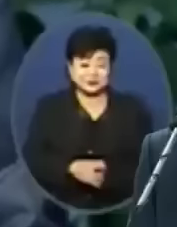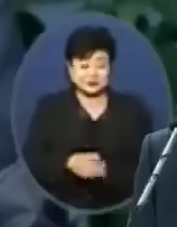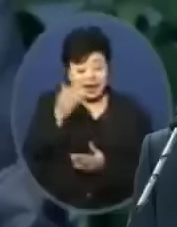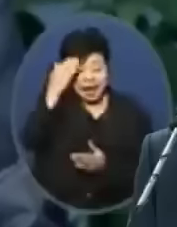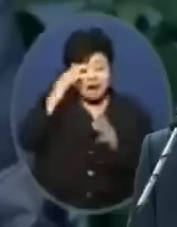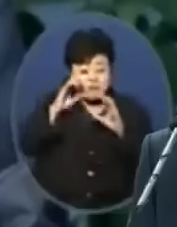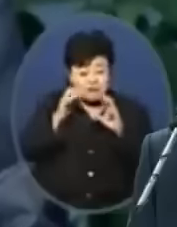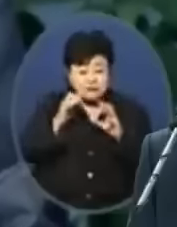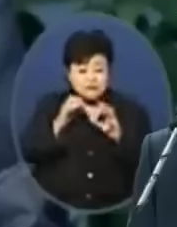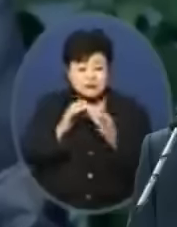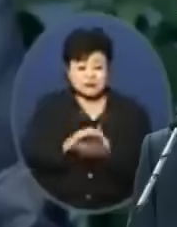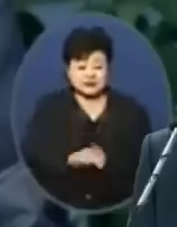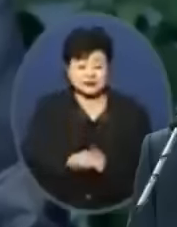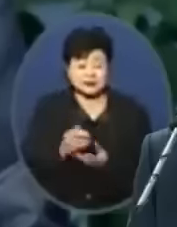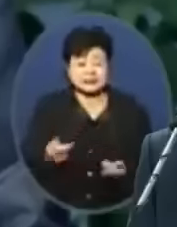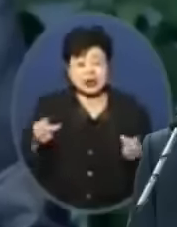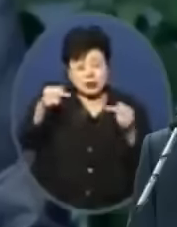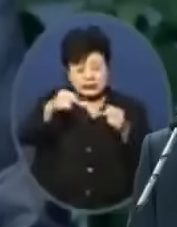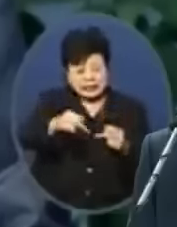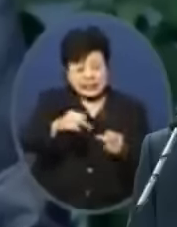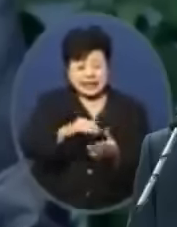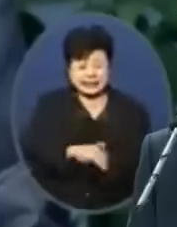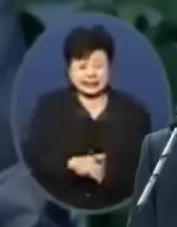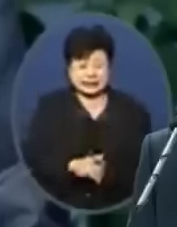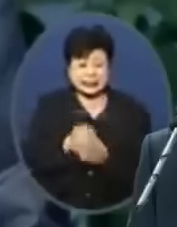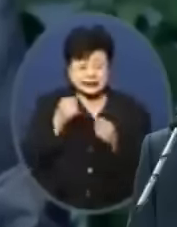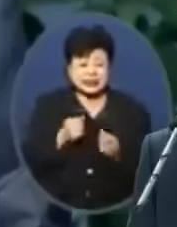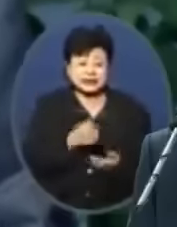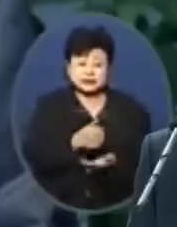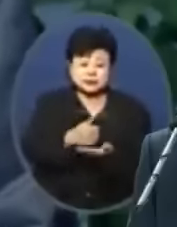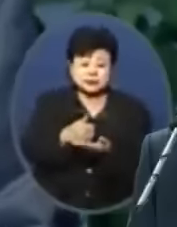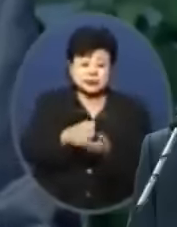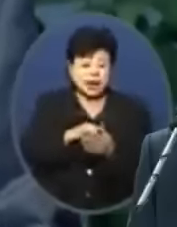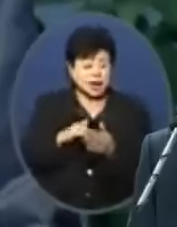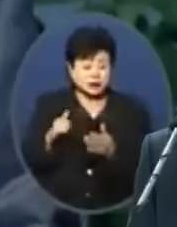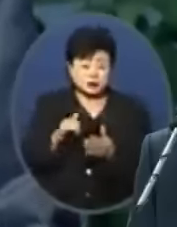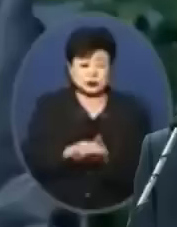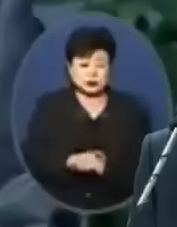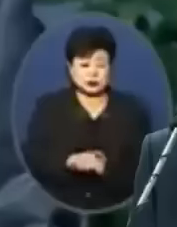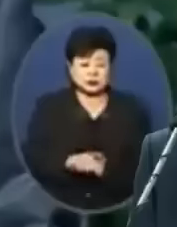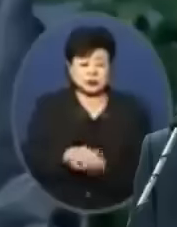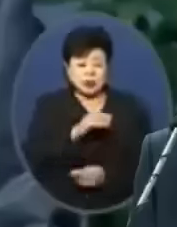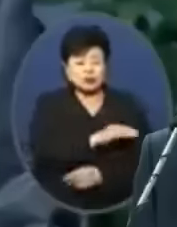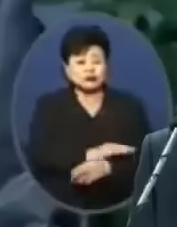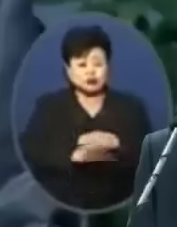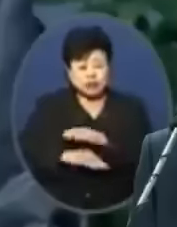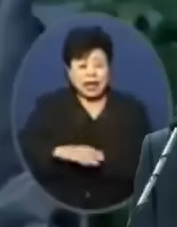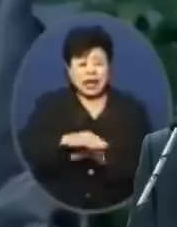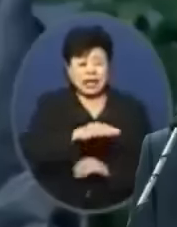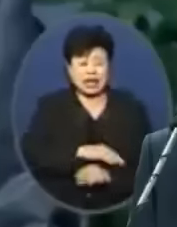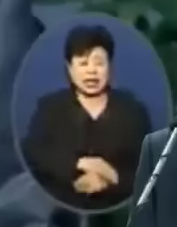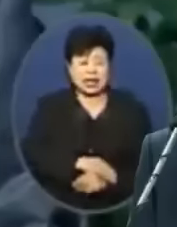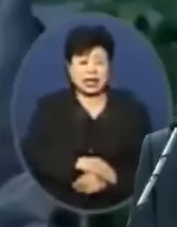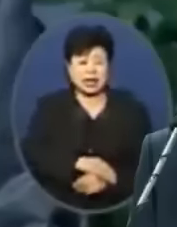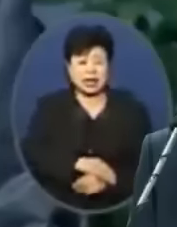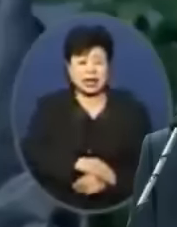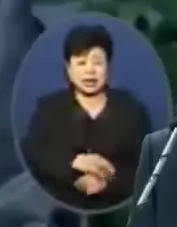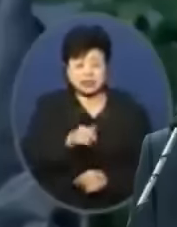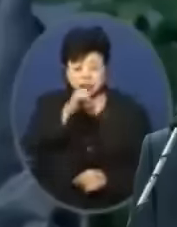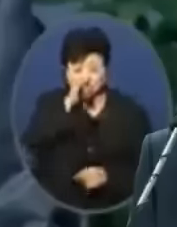한국 저 산골짜기에 사는 분인데 가족들이 무당이 여러 명 있고